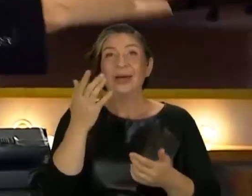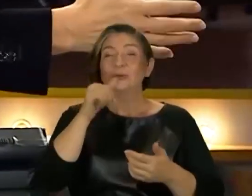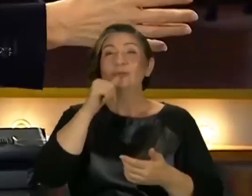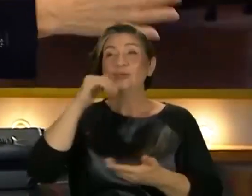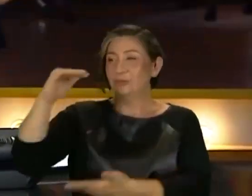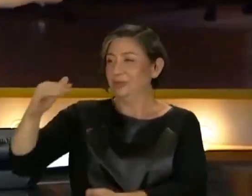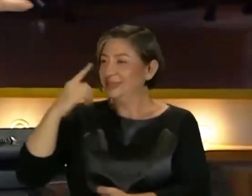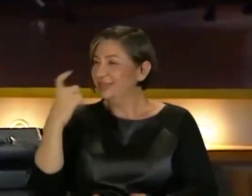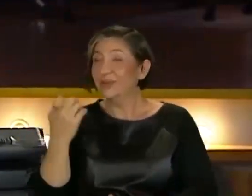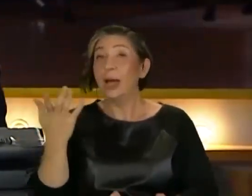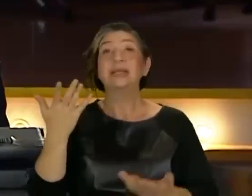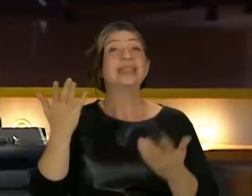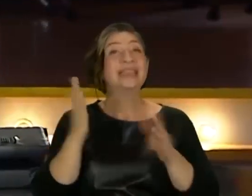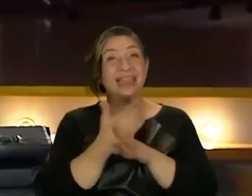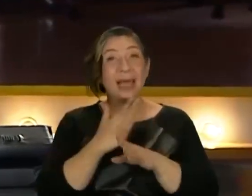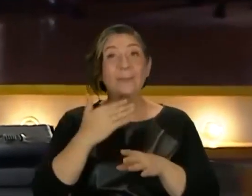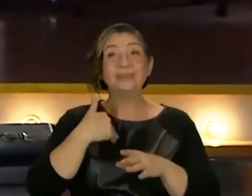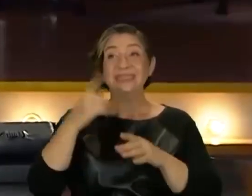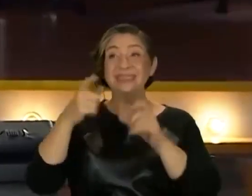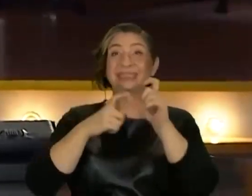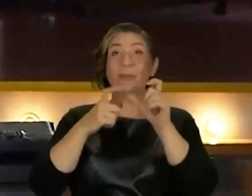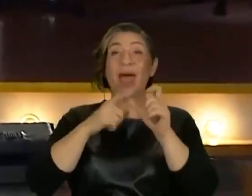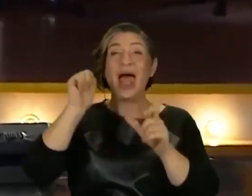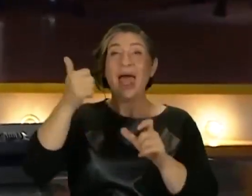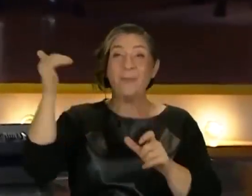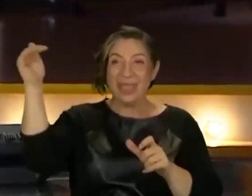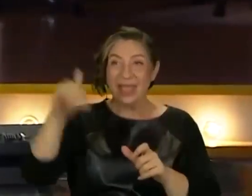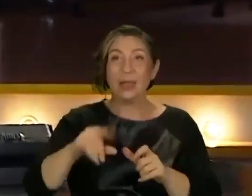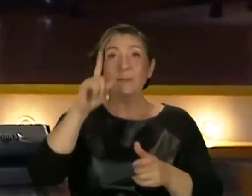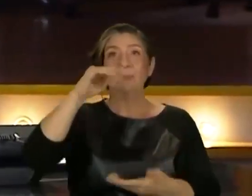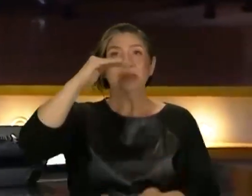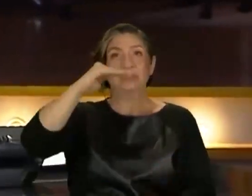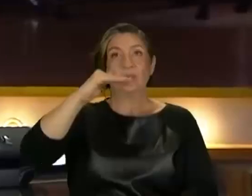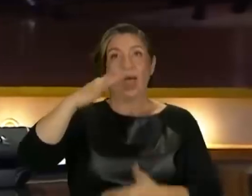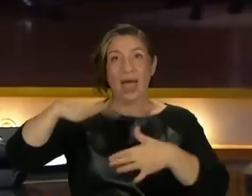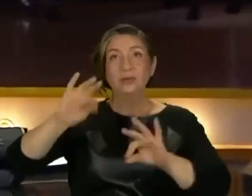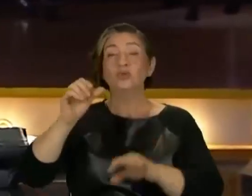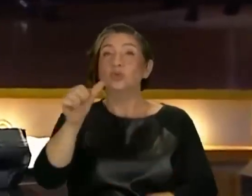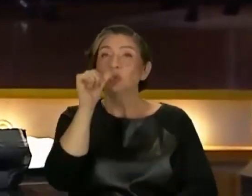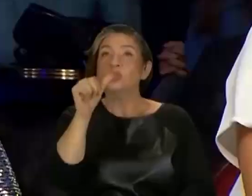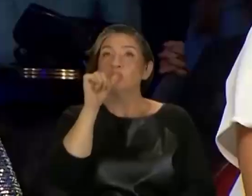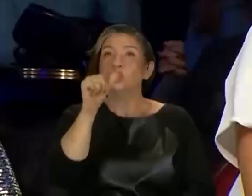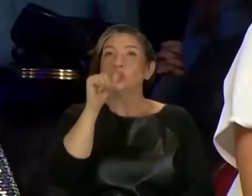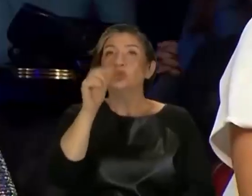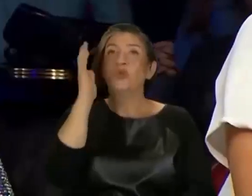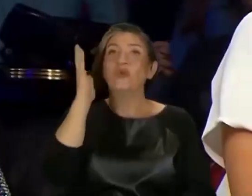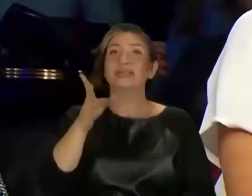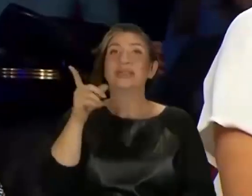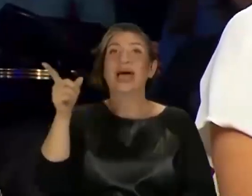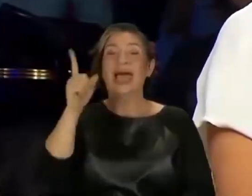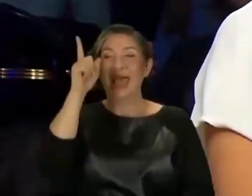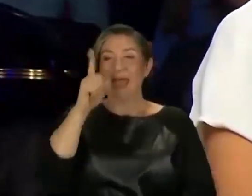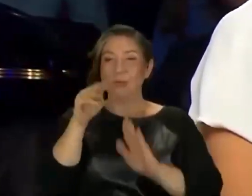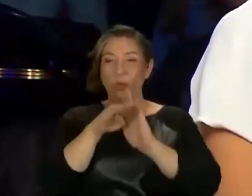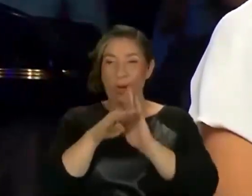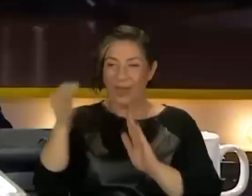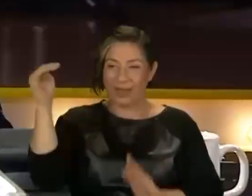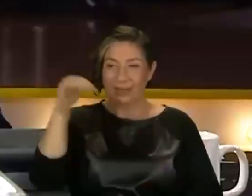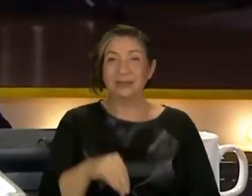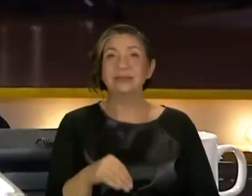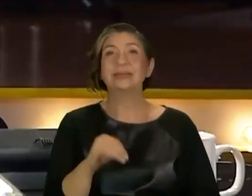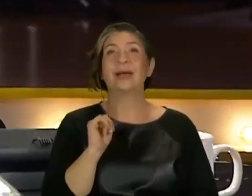stüdyoda bidon ne arıyor? Çünkü biz Sibel Hanım her geldiğinde bir bidon hazırlıyor. Su içiyorum. Çünkü kendisi ilk